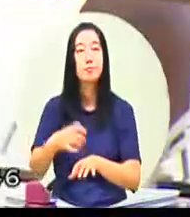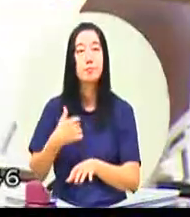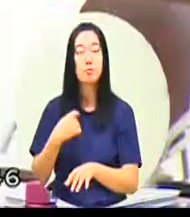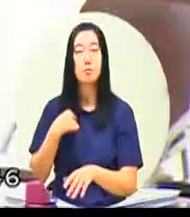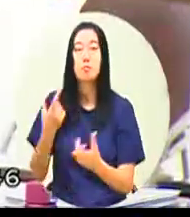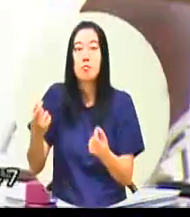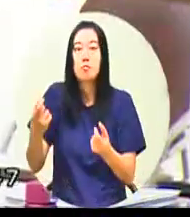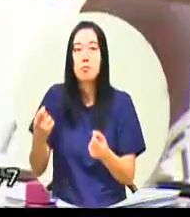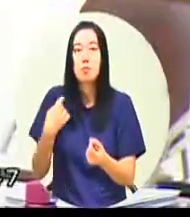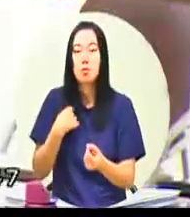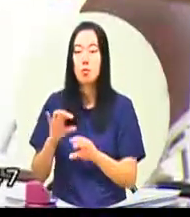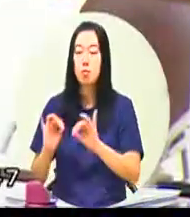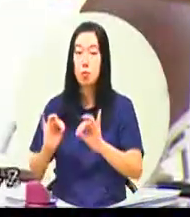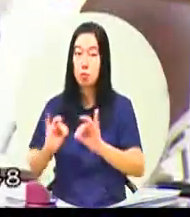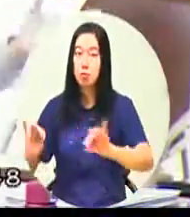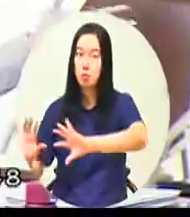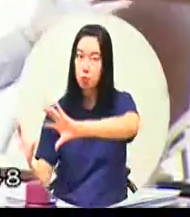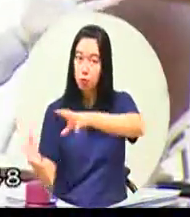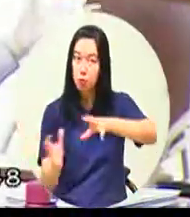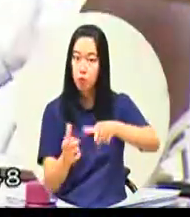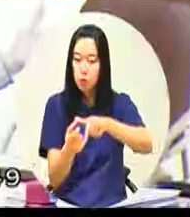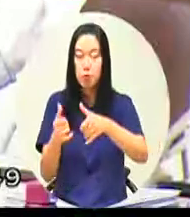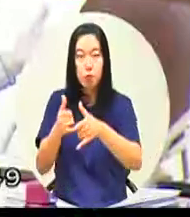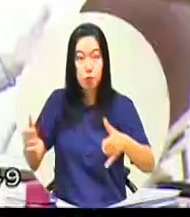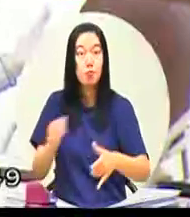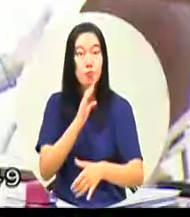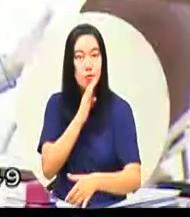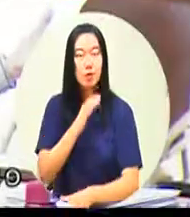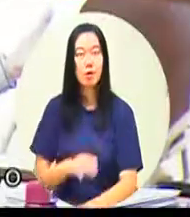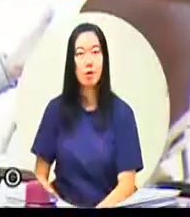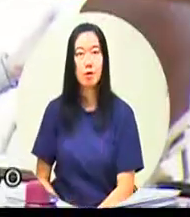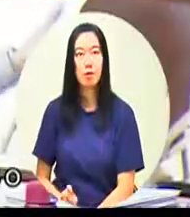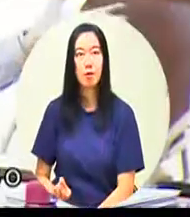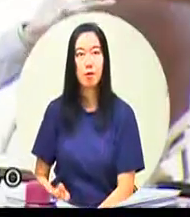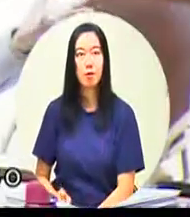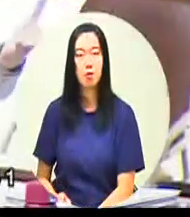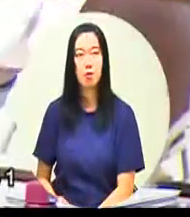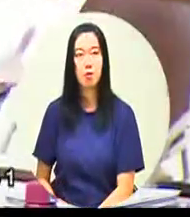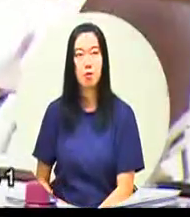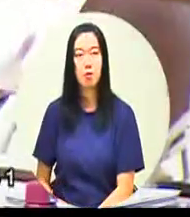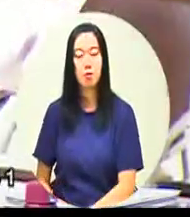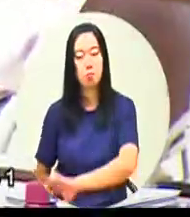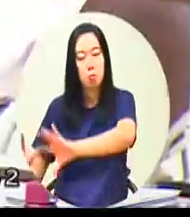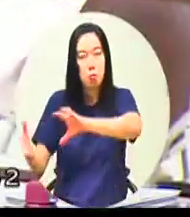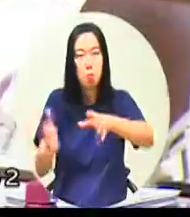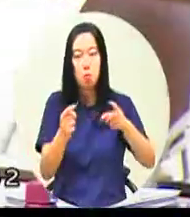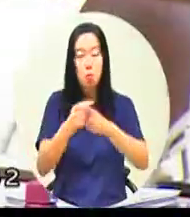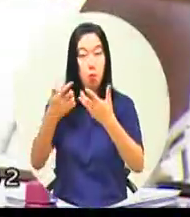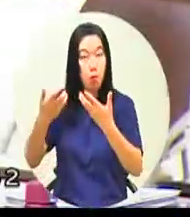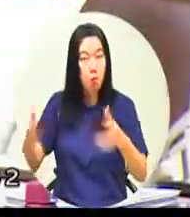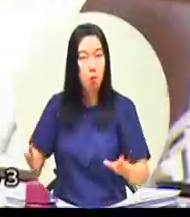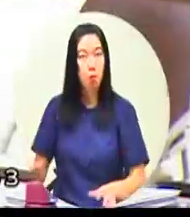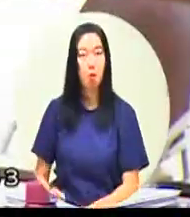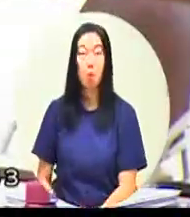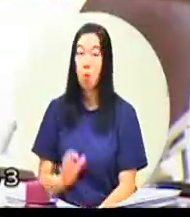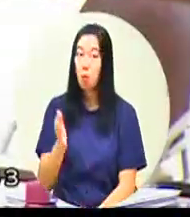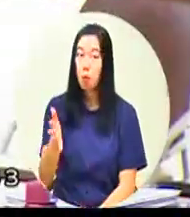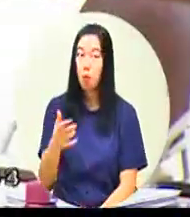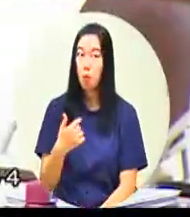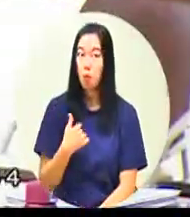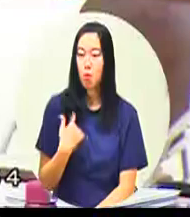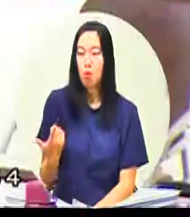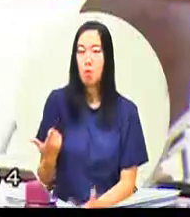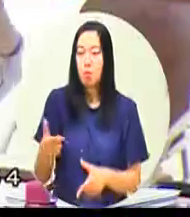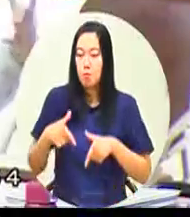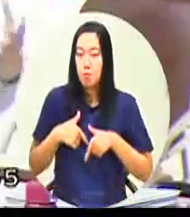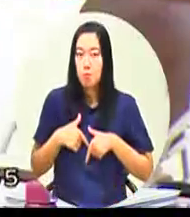的公民啊。全世界有遐济人啊，是安怎我们不能够来同理